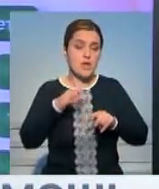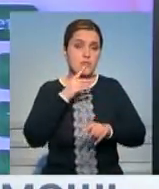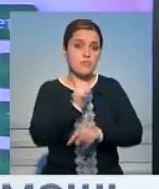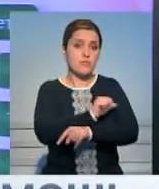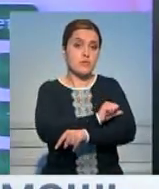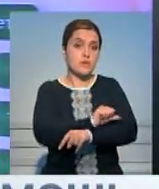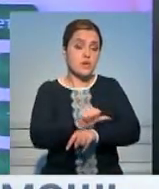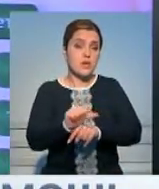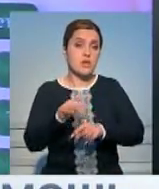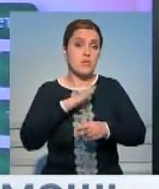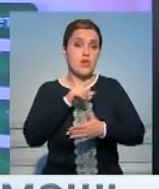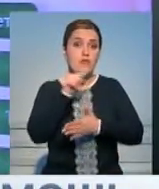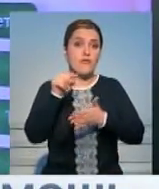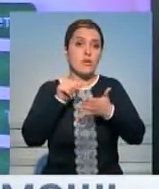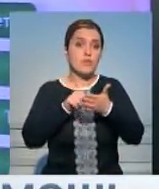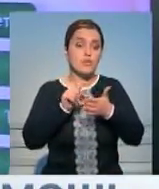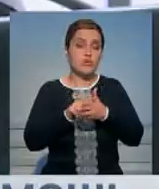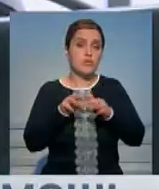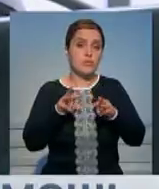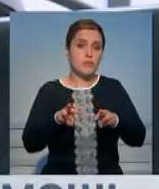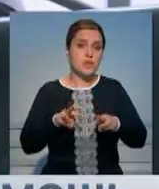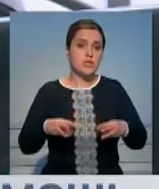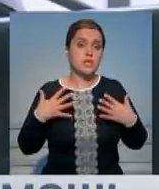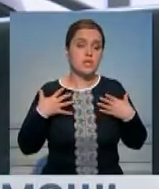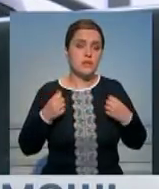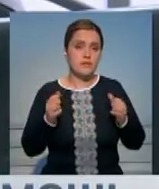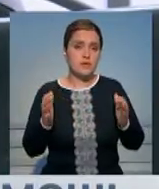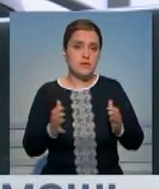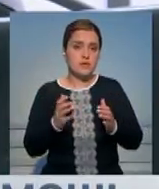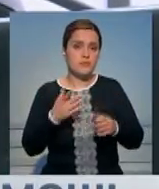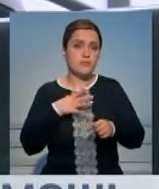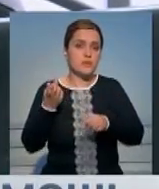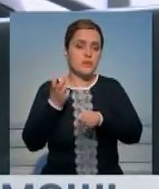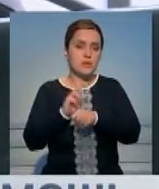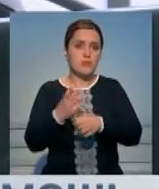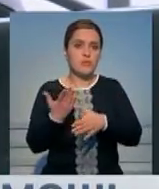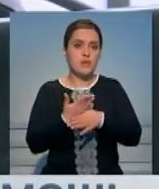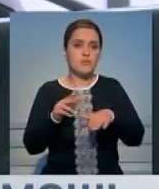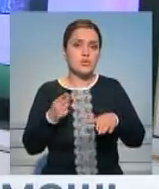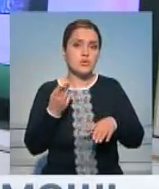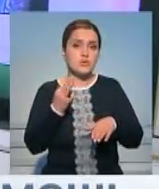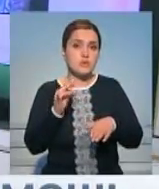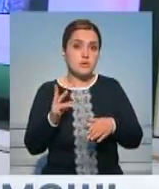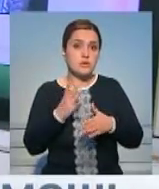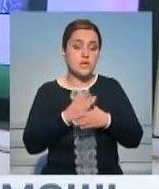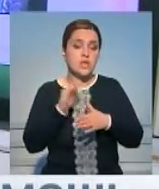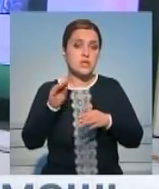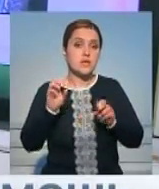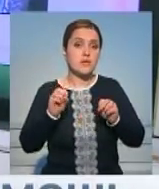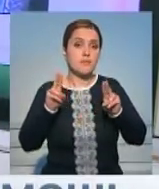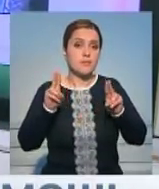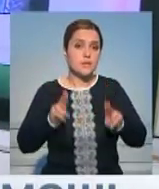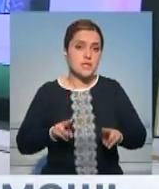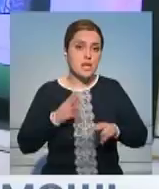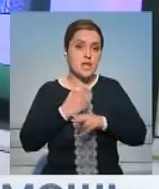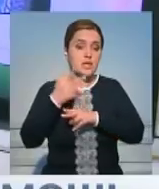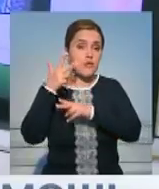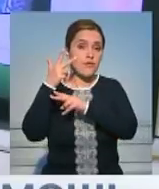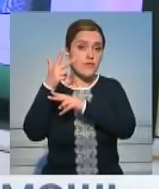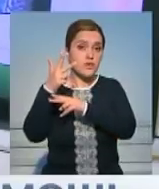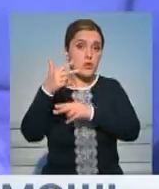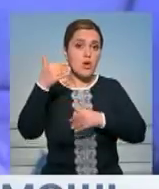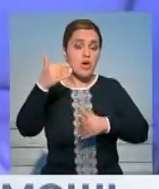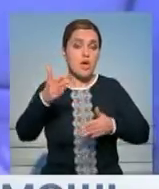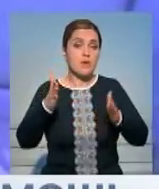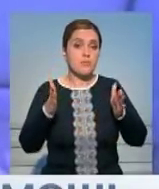вопросы Жанылган адресовала министру здравоохранения. Попасть к нему помогли местным ЦОНИ. Здесь установлена специальная видеокабинка, при